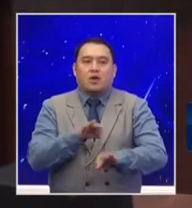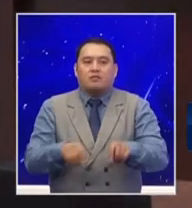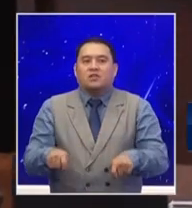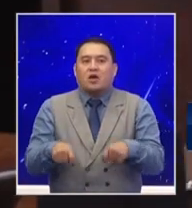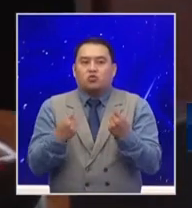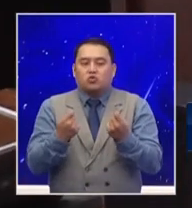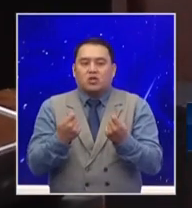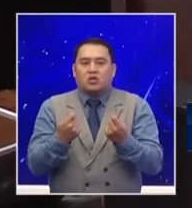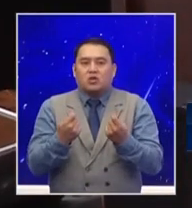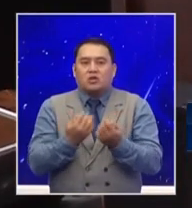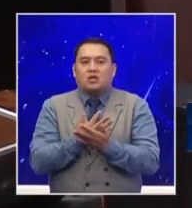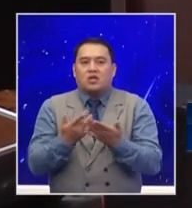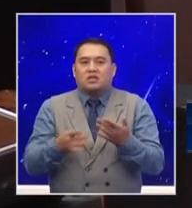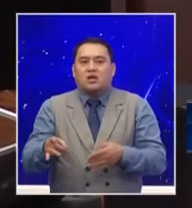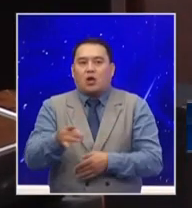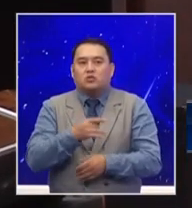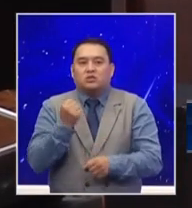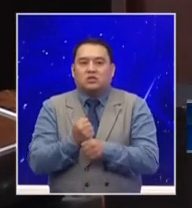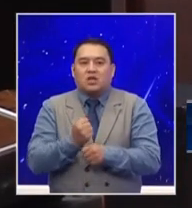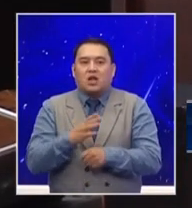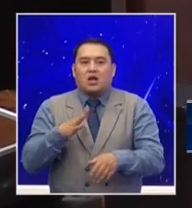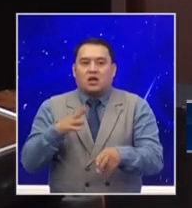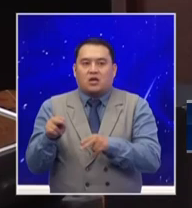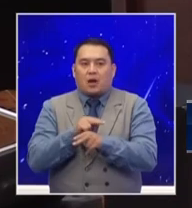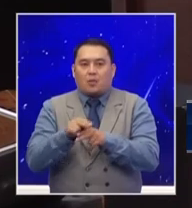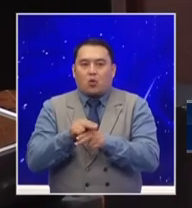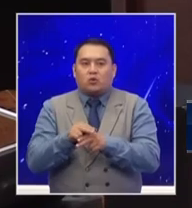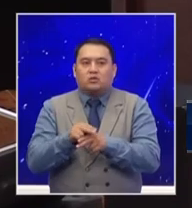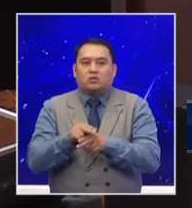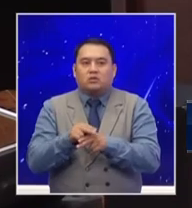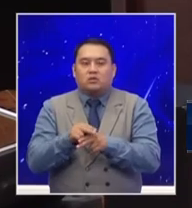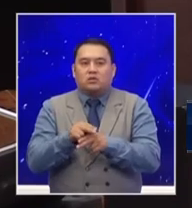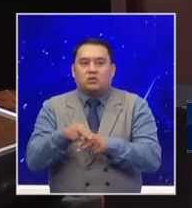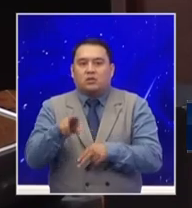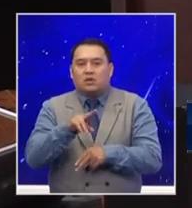нарушение эти несколько районов сделали, отремонтировали туалеты, запихали в ДКЗ.